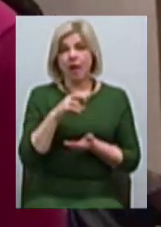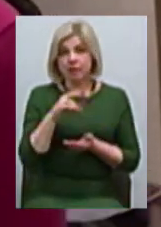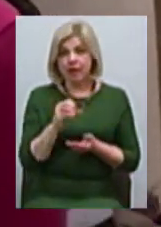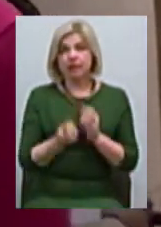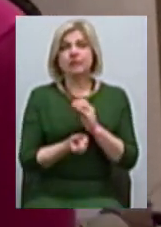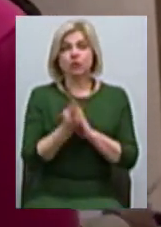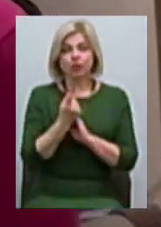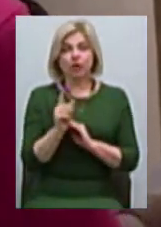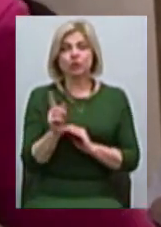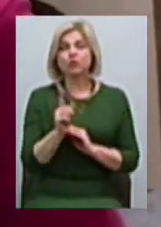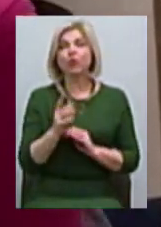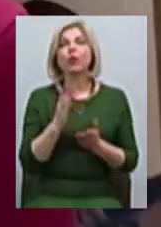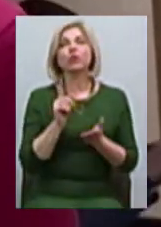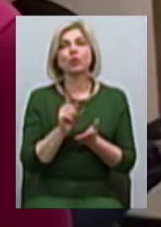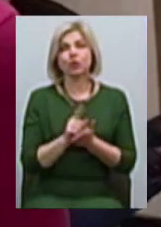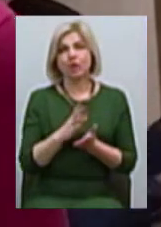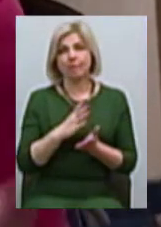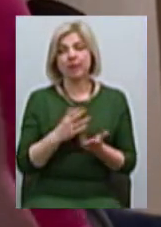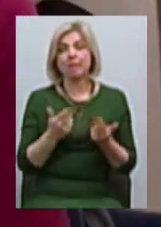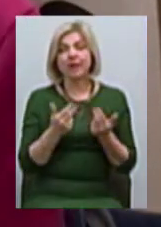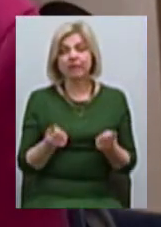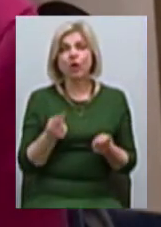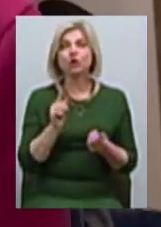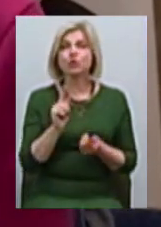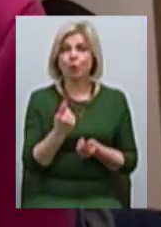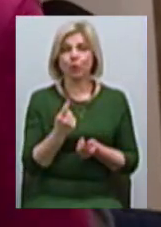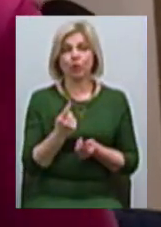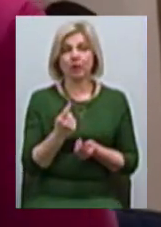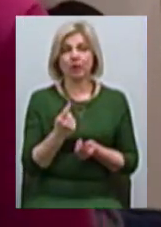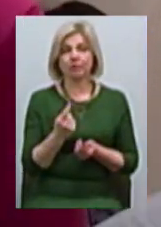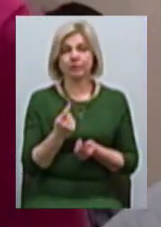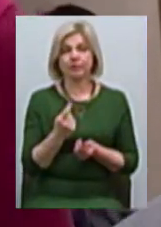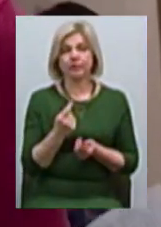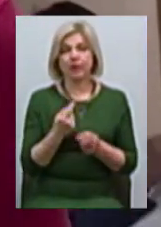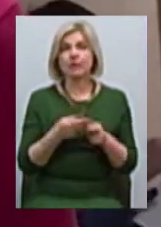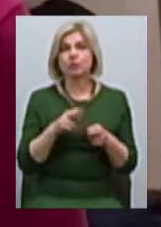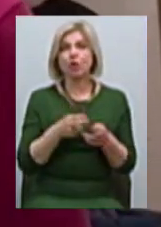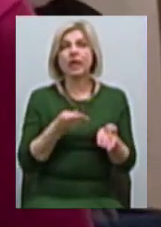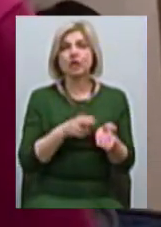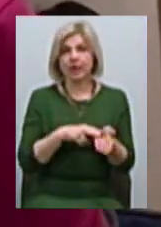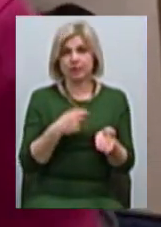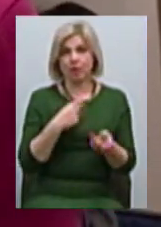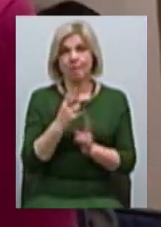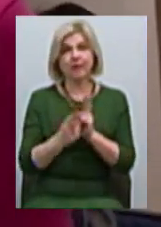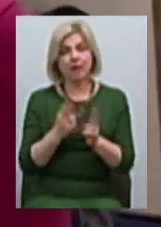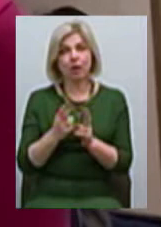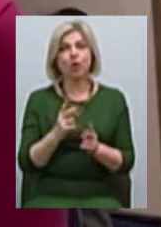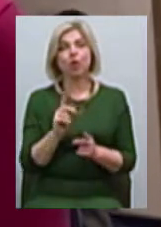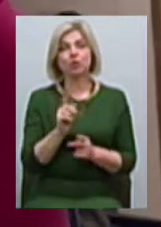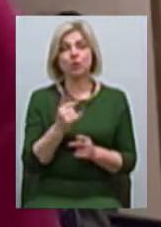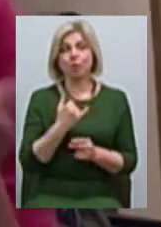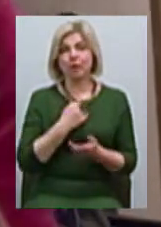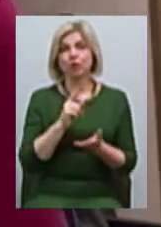що ще має бути підтвердження того, чому я цю реєстрацію міняю. В мене має бути